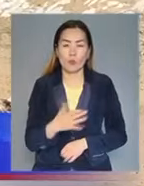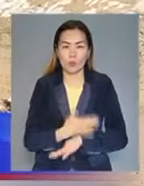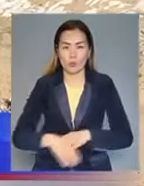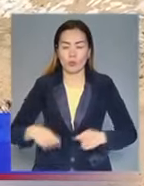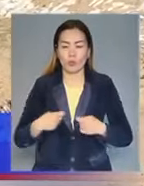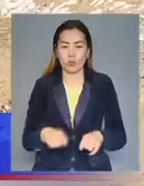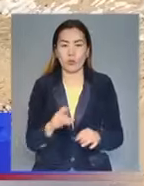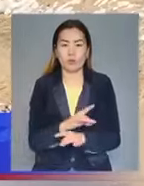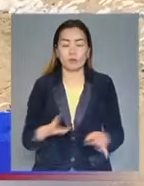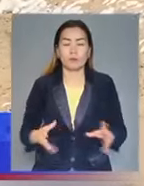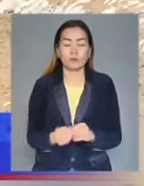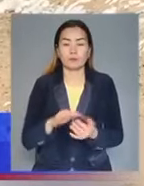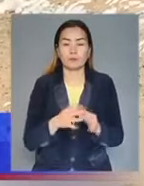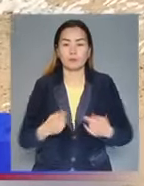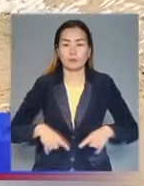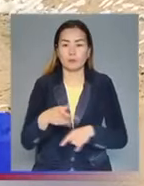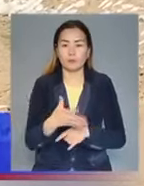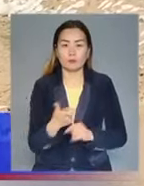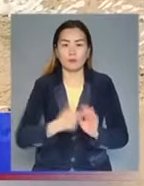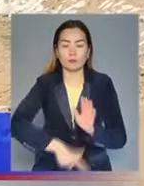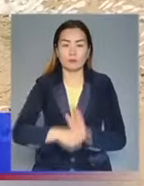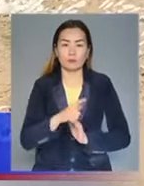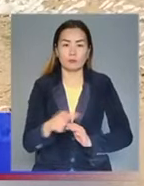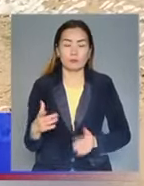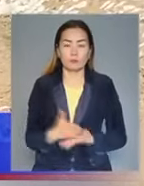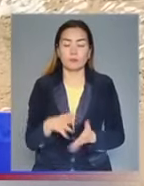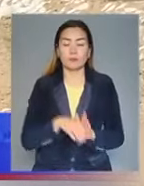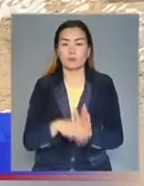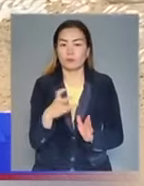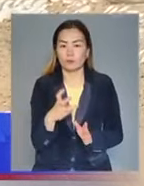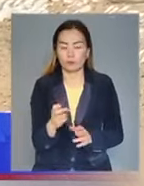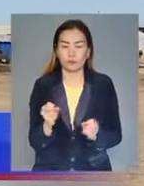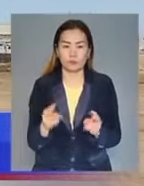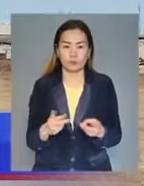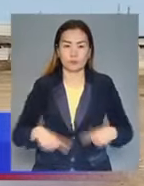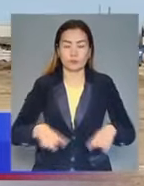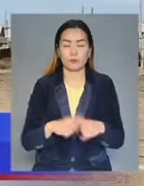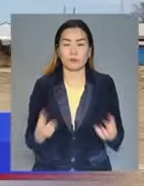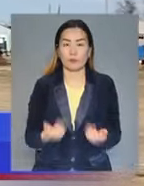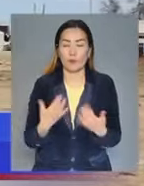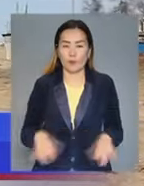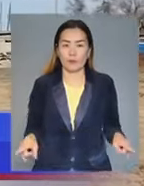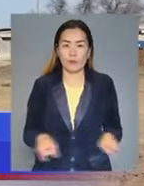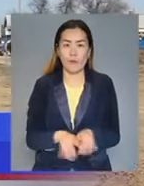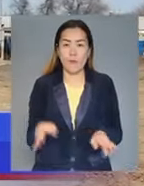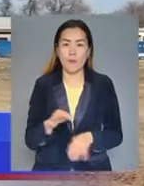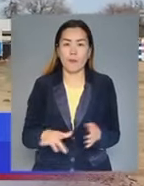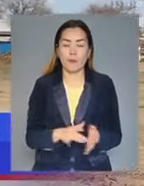жолды жыра салған. Айта кетейік, Қоныстану ауылында 1570 тұрғын бар. Оның 300-ге жуығы қауіпсіз жерге шоғырланған.